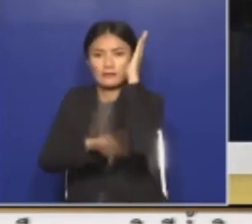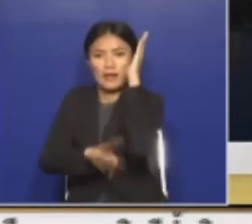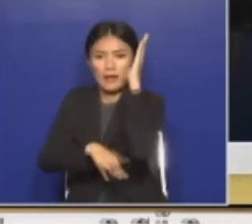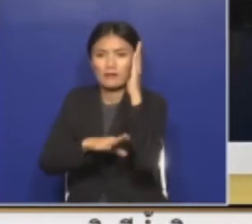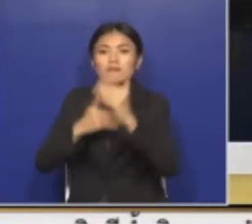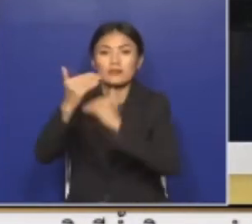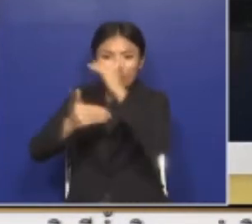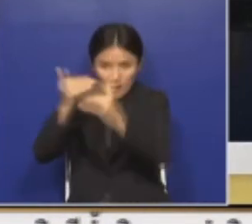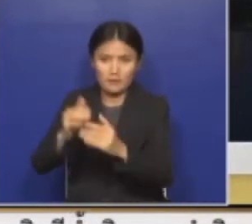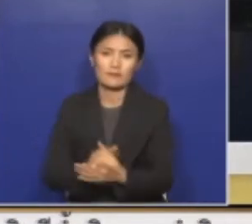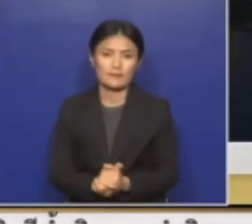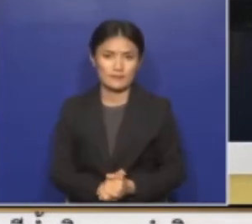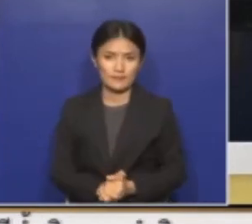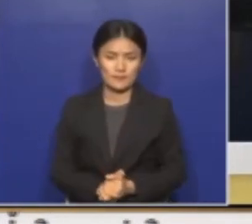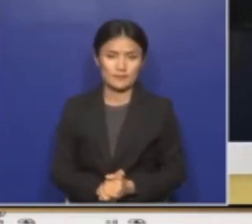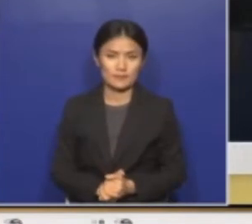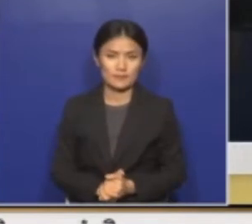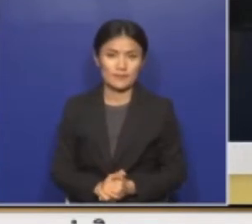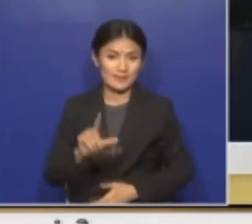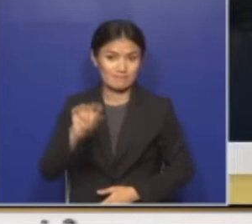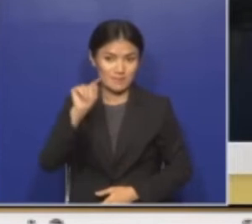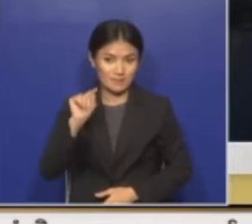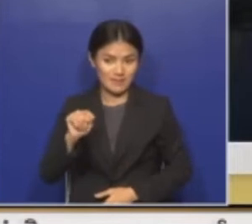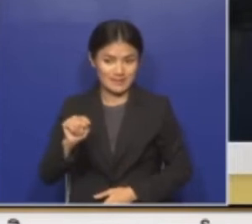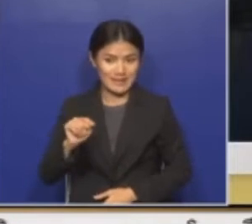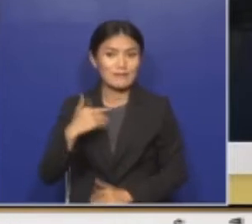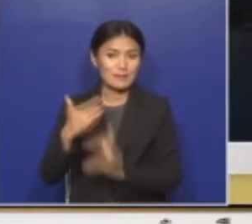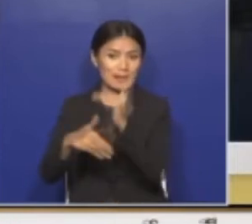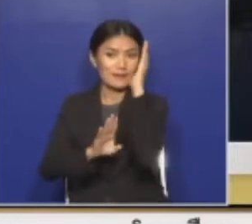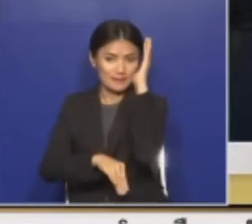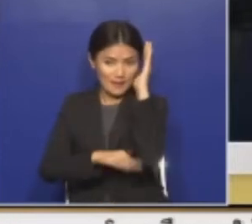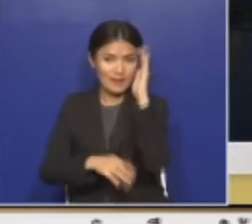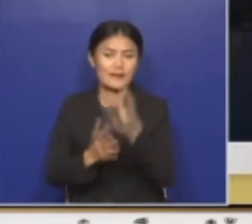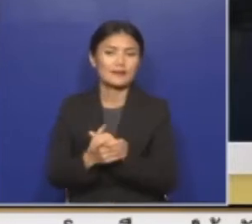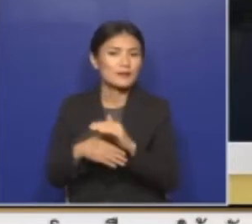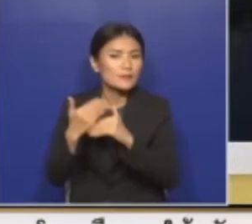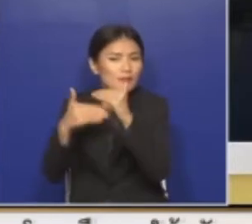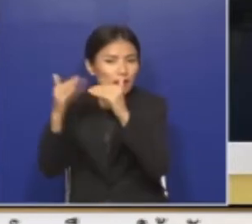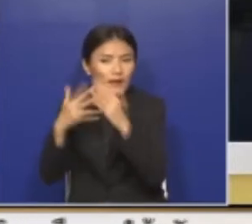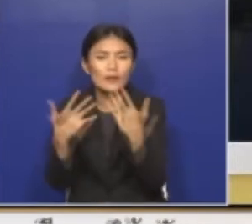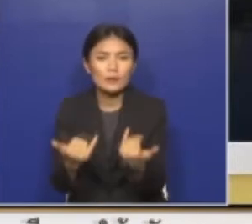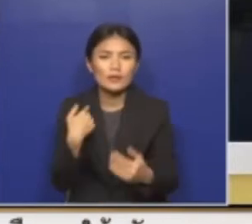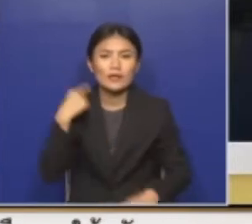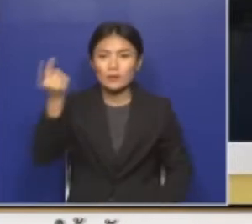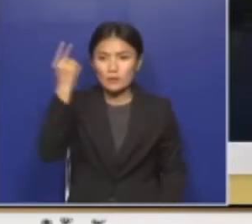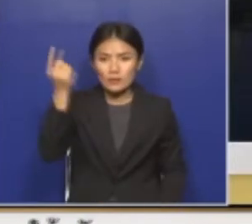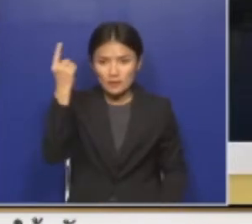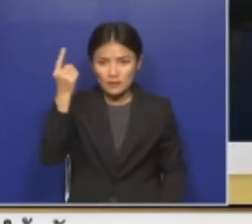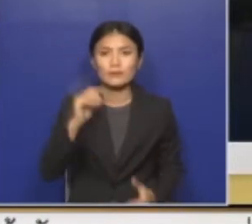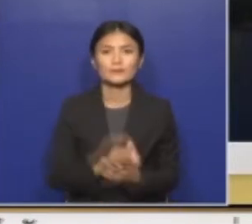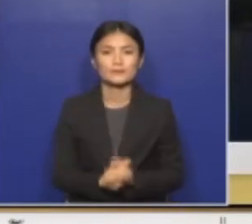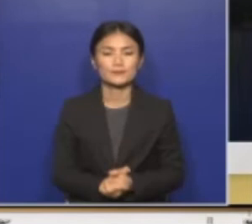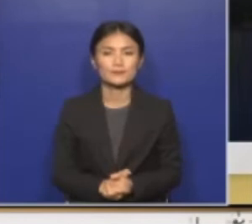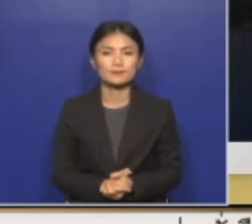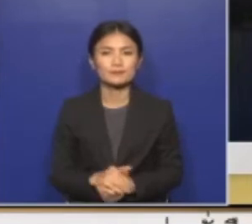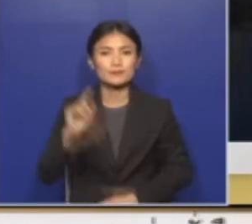การพัฒนาที่ยั่งยืนดังนั้นนะครับผมคิดว่าการท่องเที่ยวๆเป็น